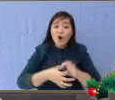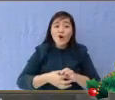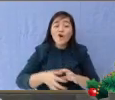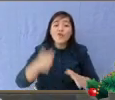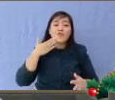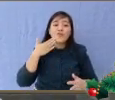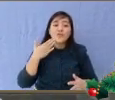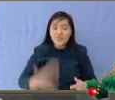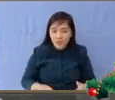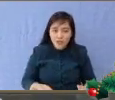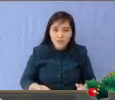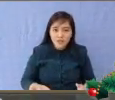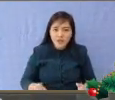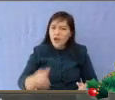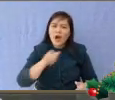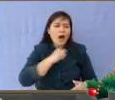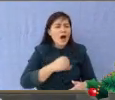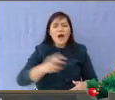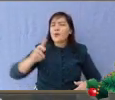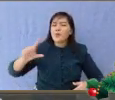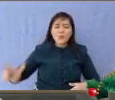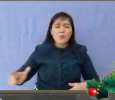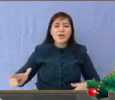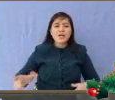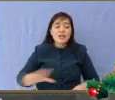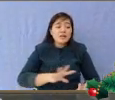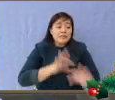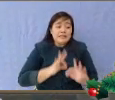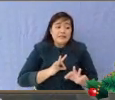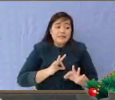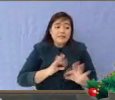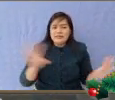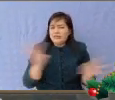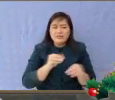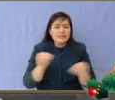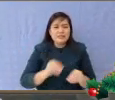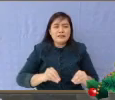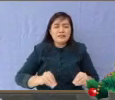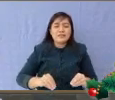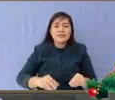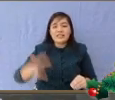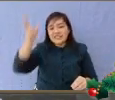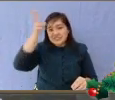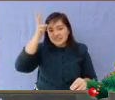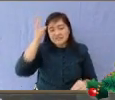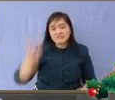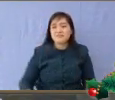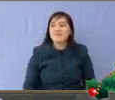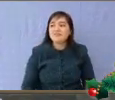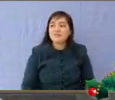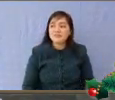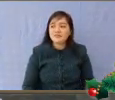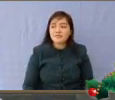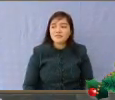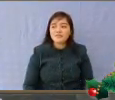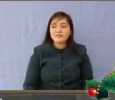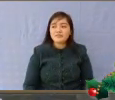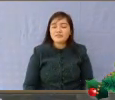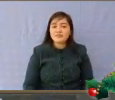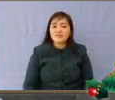sila lahat sa sakit sa puso. Inatake na, na-stroke na, na-cardiac arrest na yung marami. Pero ako, relax lang